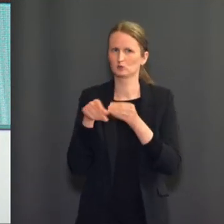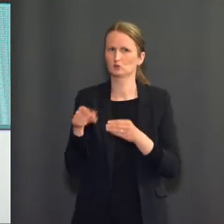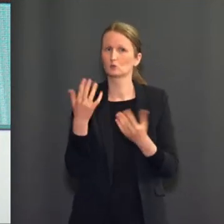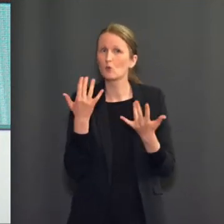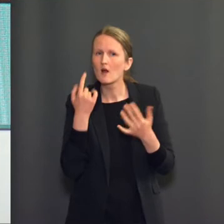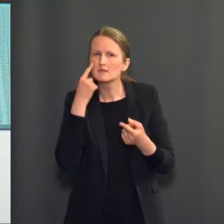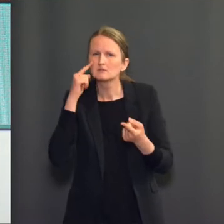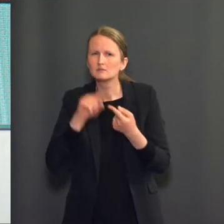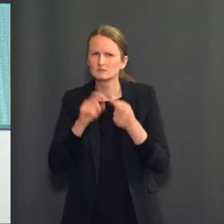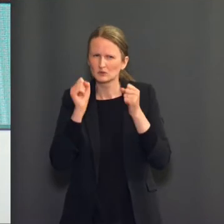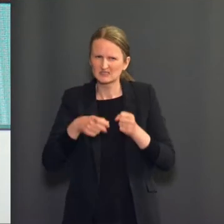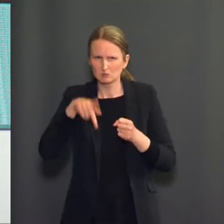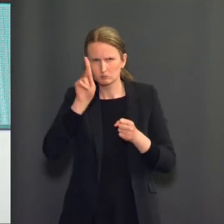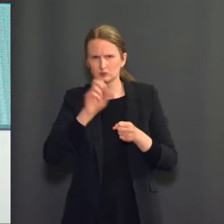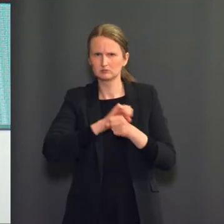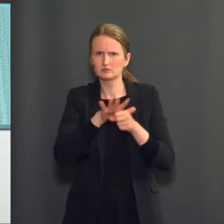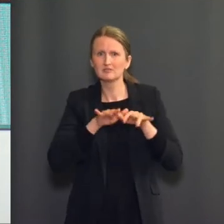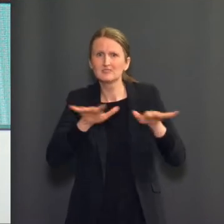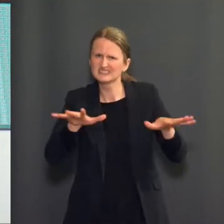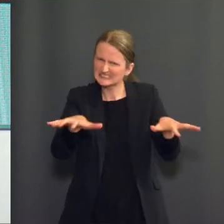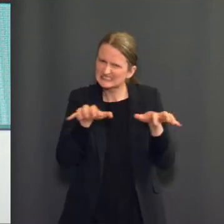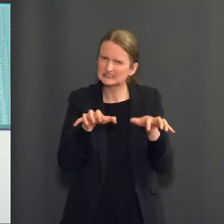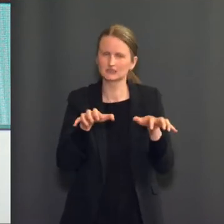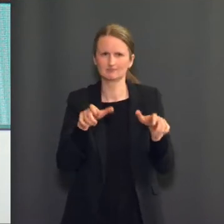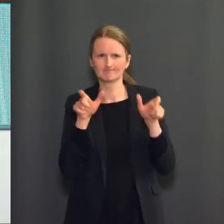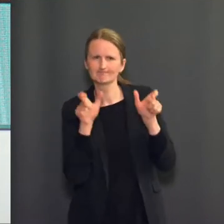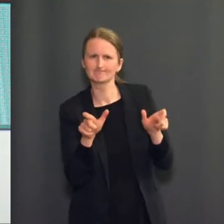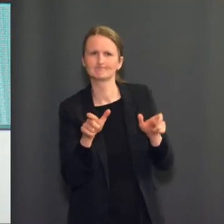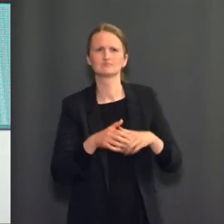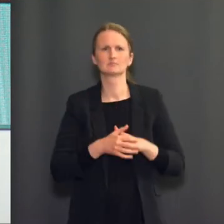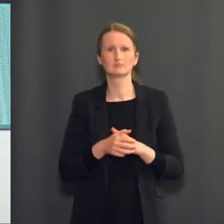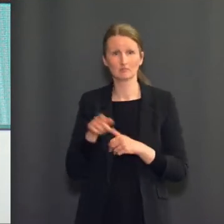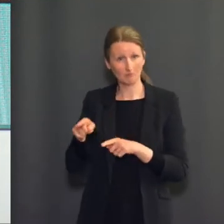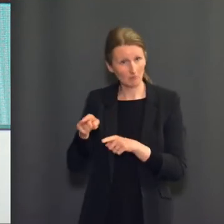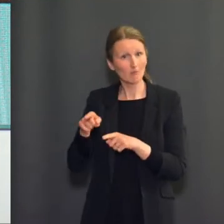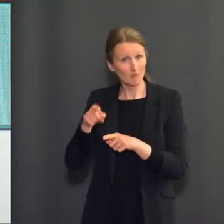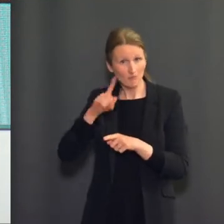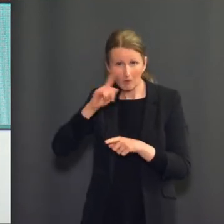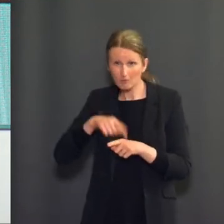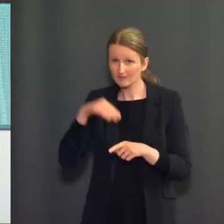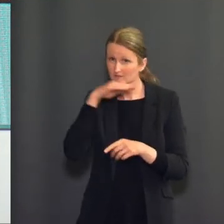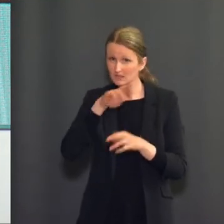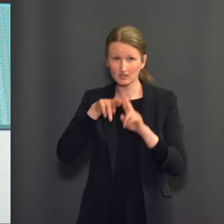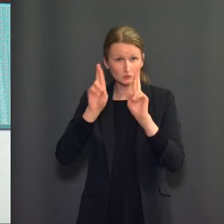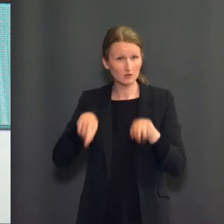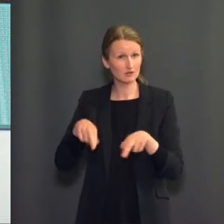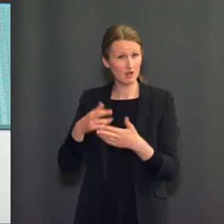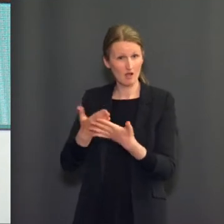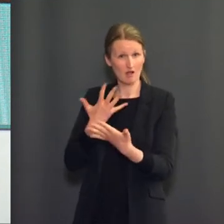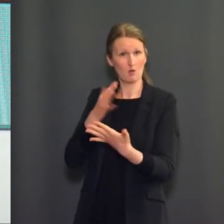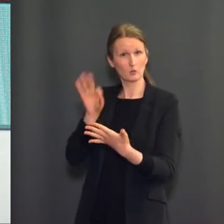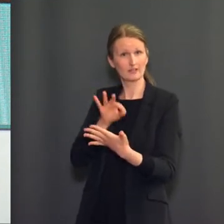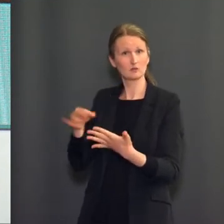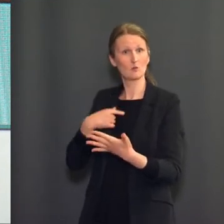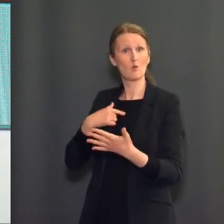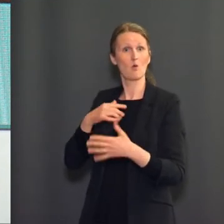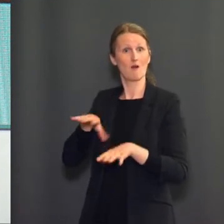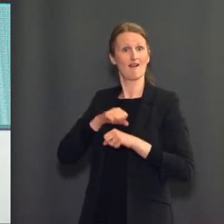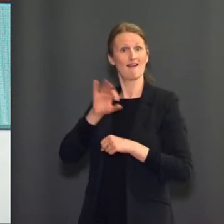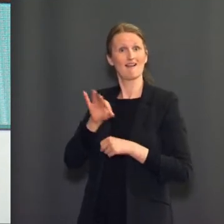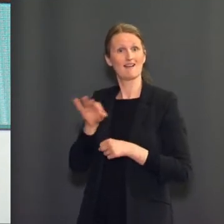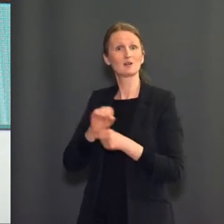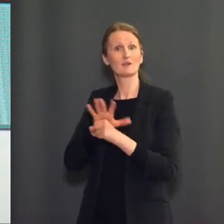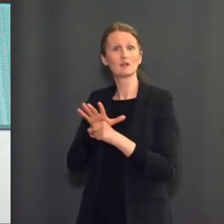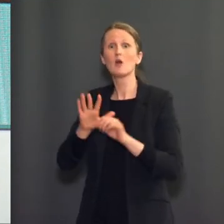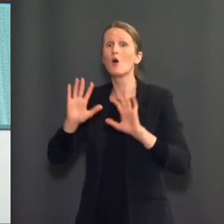des tests rapides antigéniques, mais que la personne réalise soi-même. Ce test ne doit donc pas être envoyé à